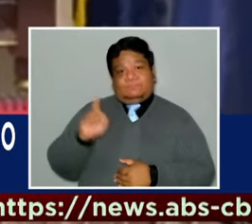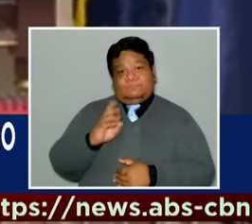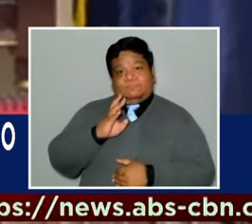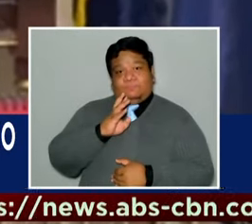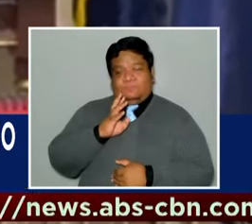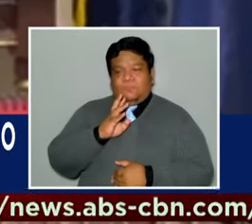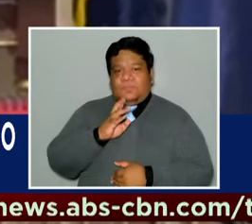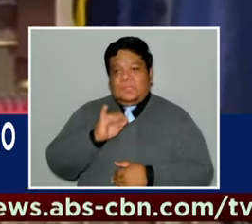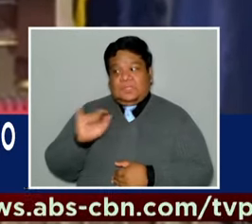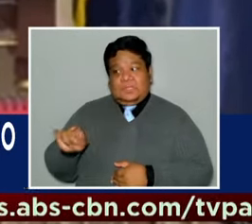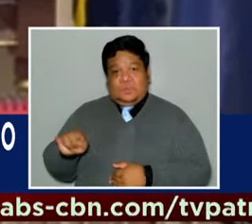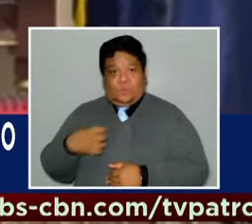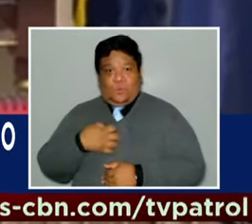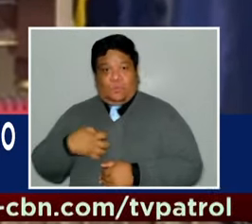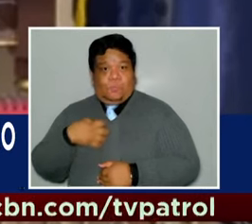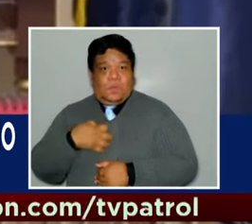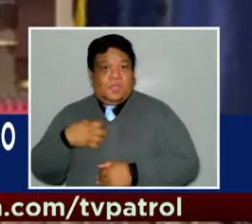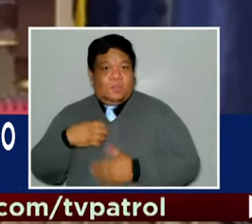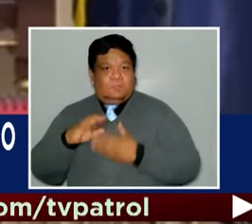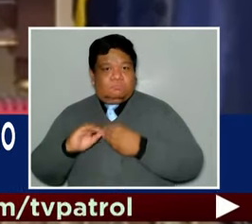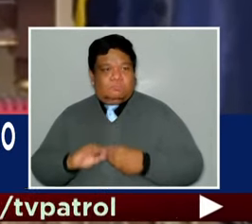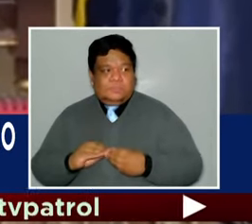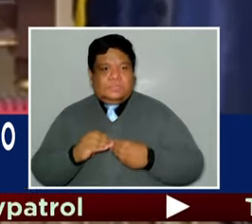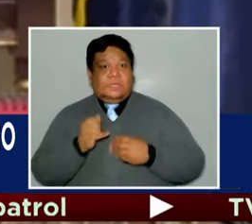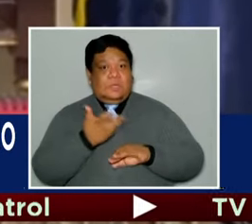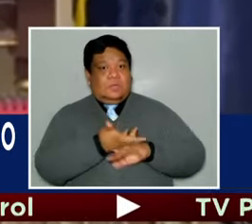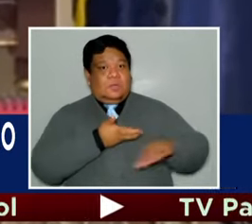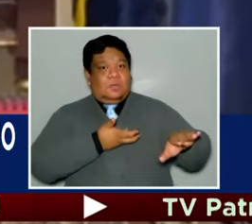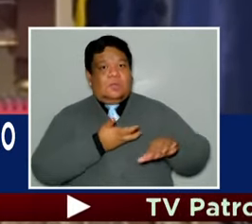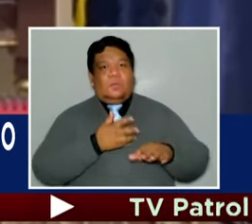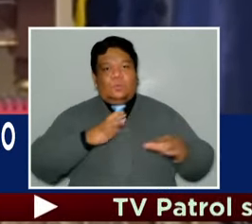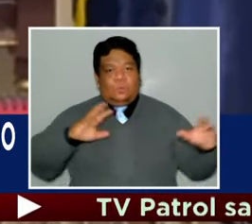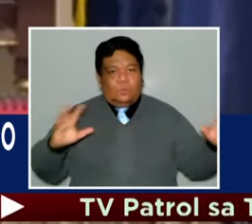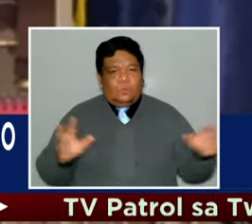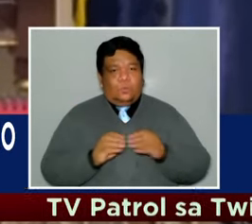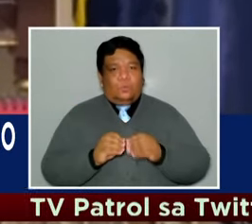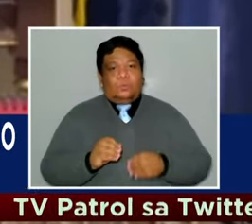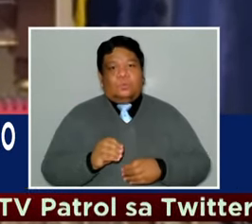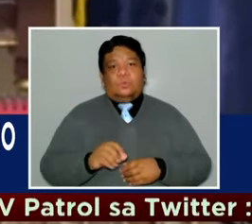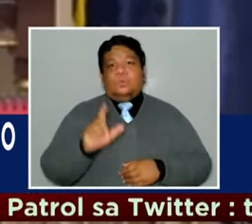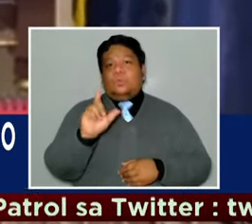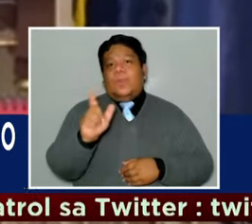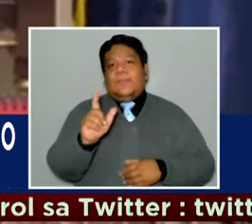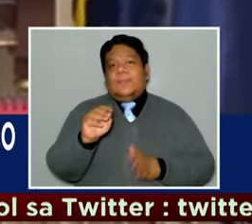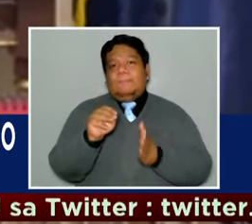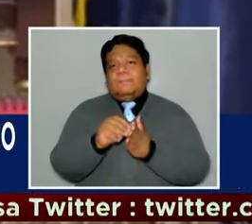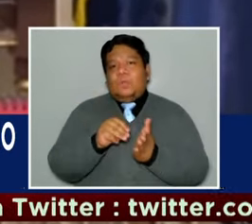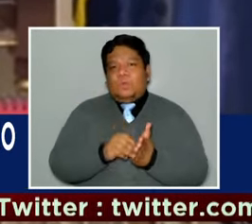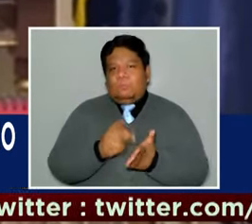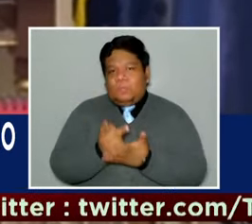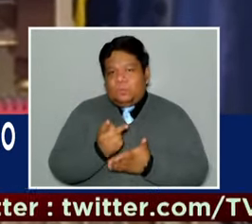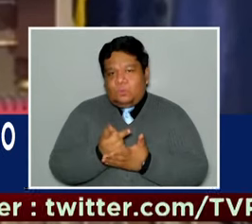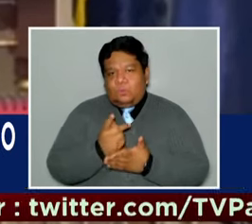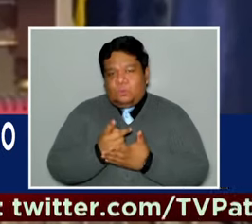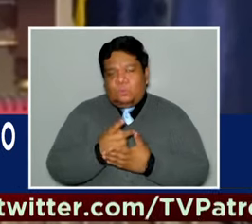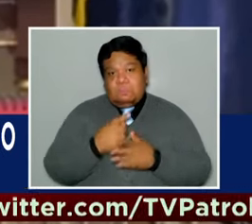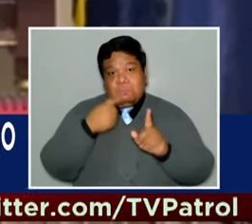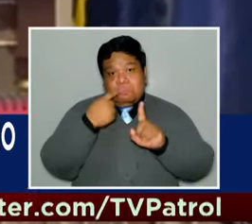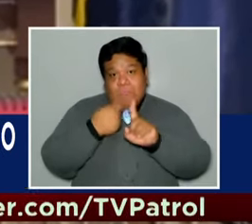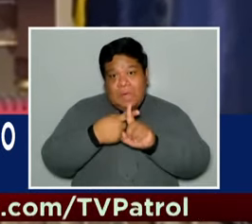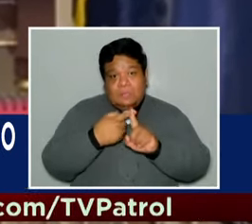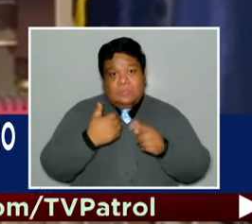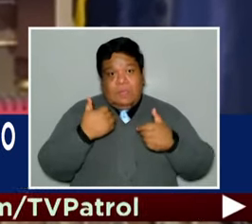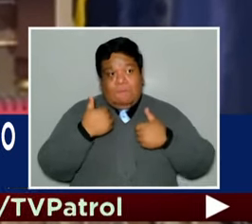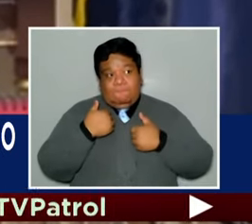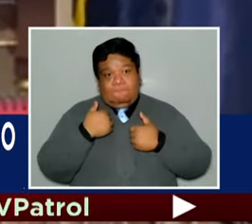salaysay, siya ay naloko ng halagang 20 million pesos. At meron din siyang information na